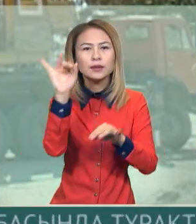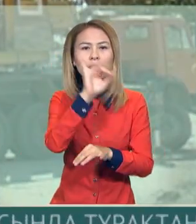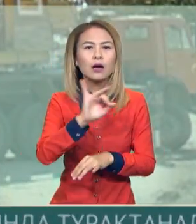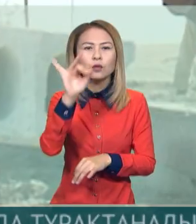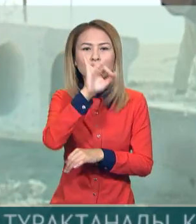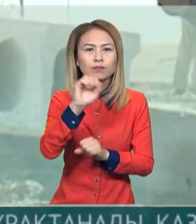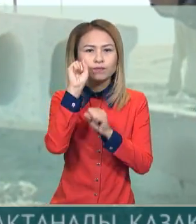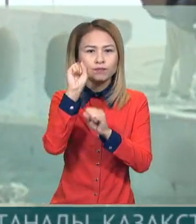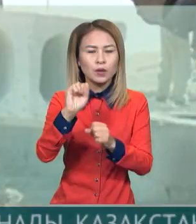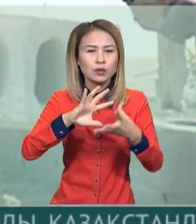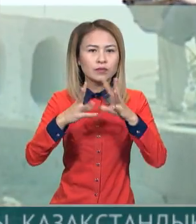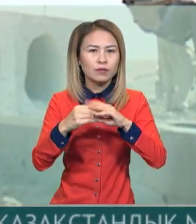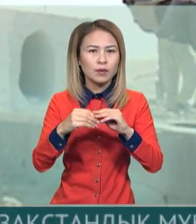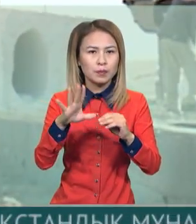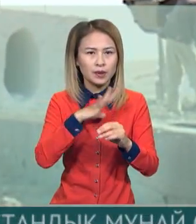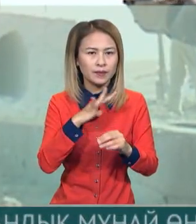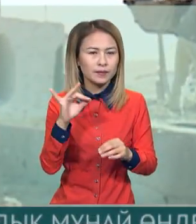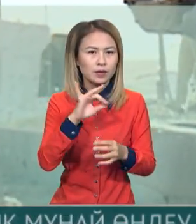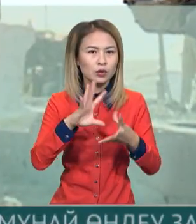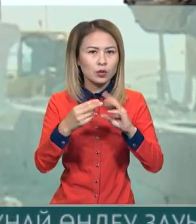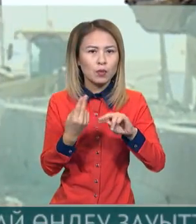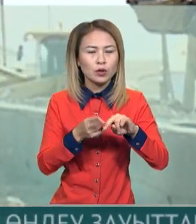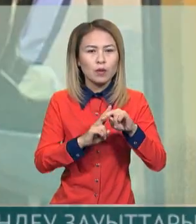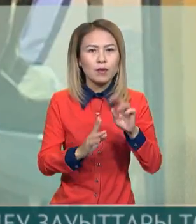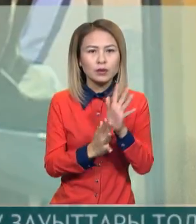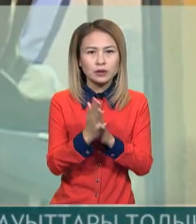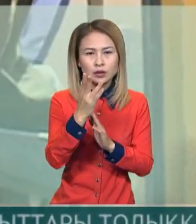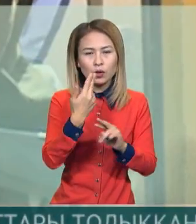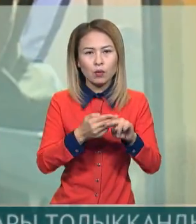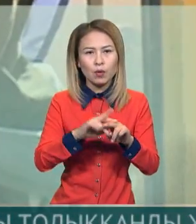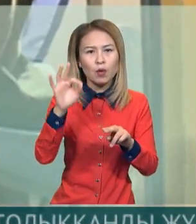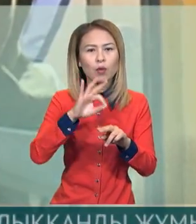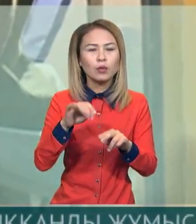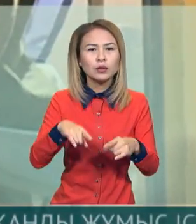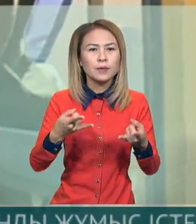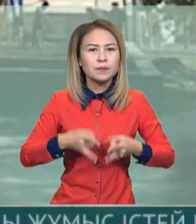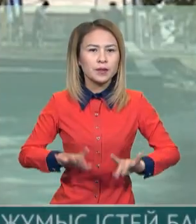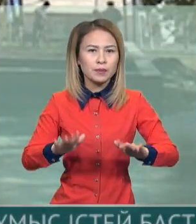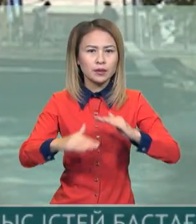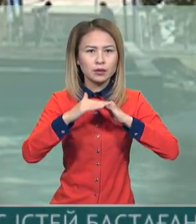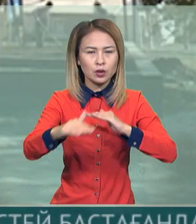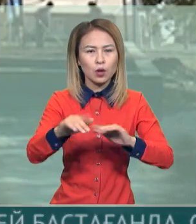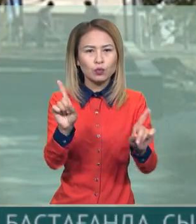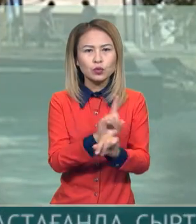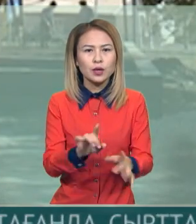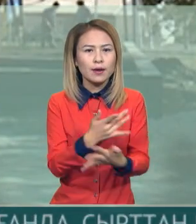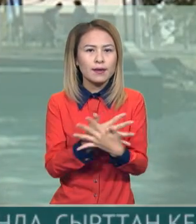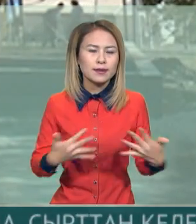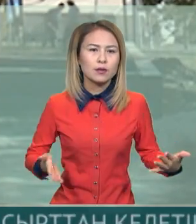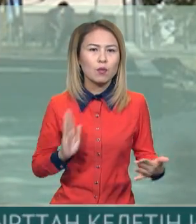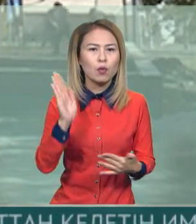ескерткіштерді қорғаумен айналысып келген. Өлке тарихы осы топырақтан шыққан қайраткерлер туралы мәлімет жинайтын музей ауданда болған